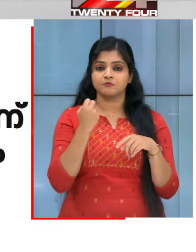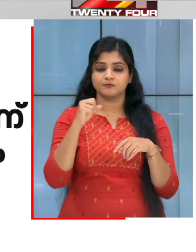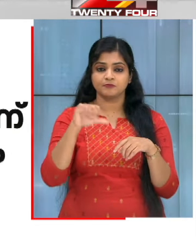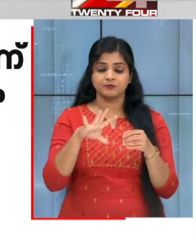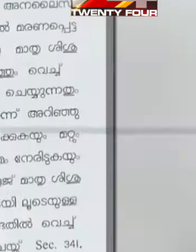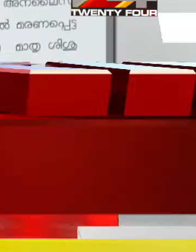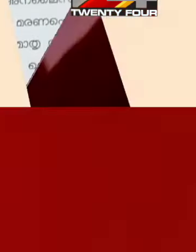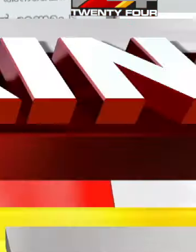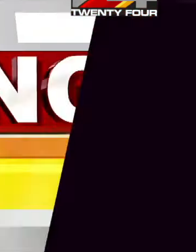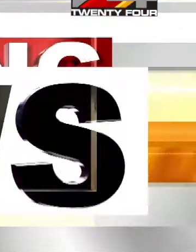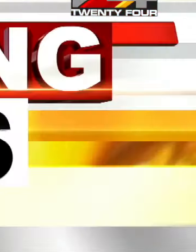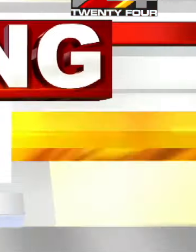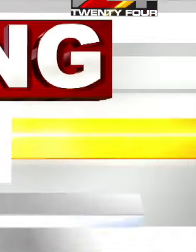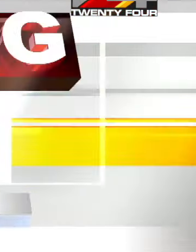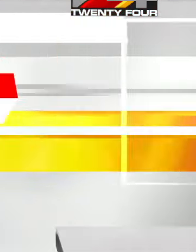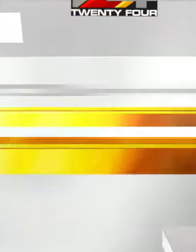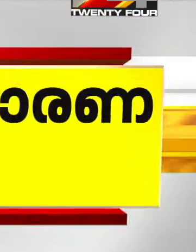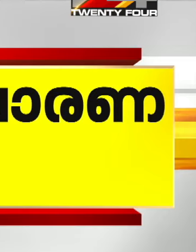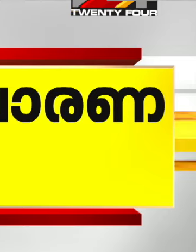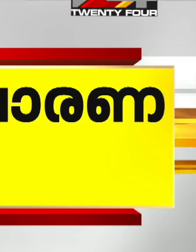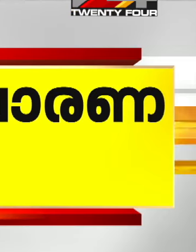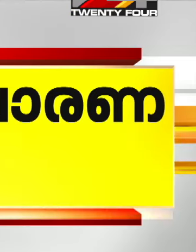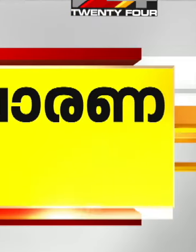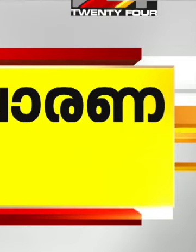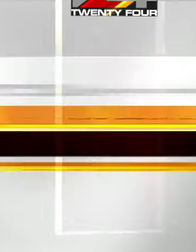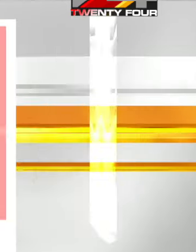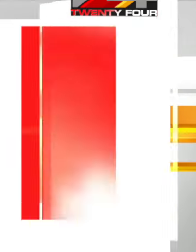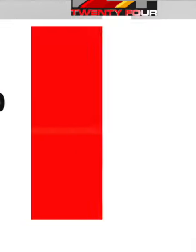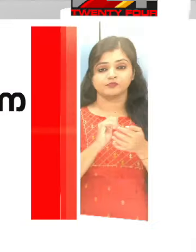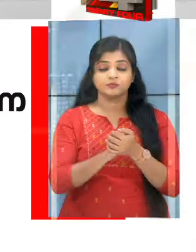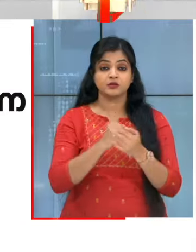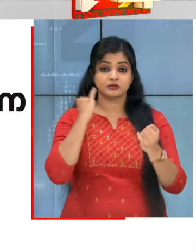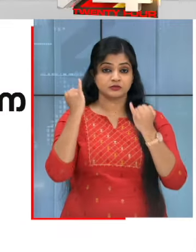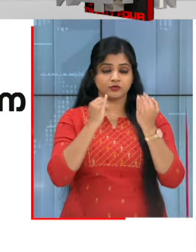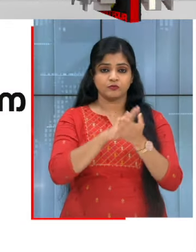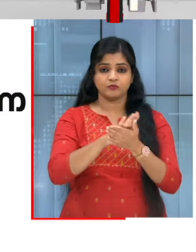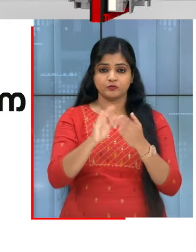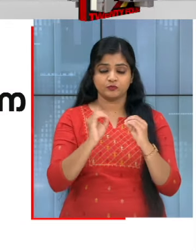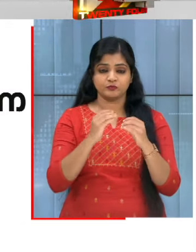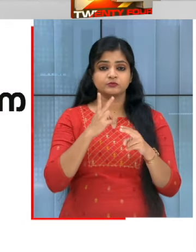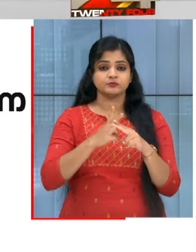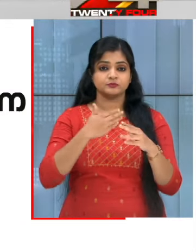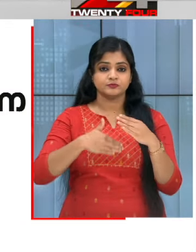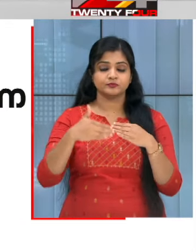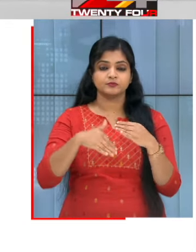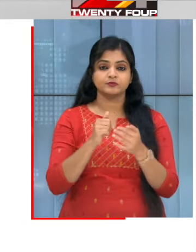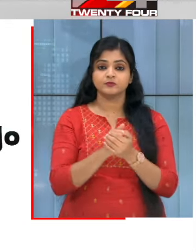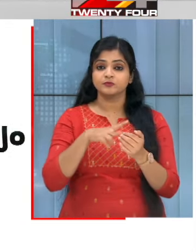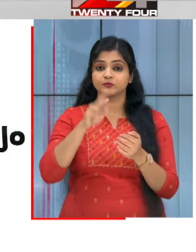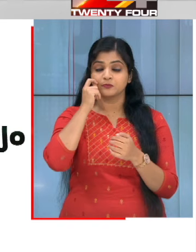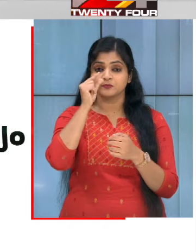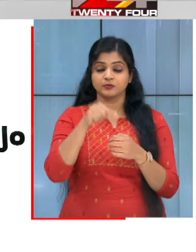സംഭവം ഉണ്ടായി എന്ന് പോലീസ് സ്ഥിരീകരിക്കുകയാണ്. ഈ സംഭവത്തിൽ ഇപ്പോഴും അന്വേഷണം പൂർത്തിയായിട്ടില്ല എന്ന് പോലീസ് പറയുന്നുണ്ട്. മാത്രവുമല്ല, ഈ വിശ്വനാഥൻ ഈ